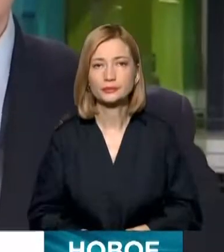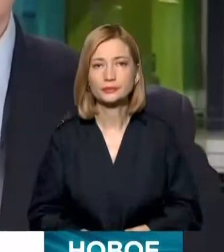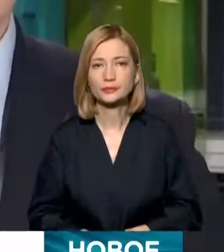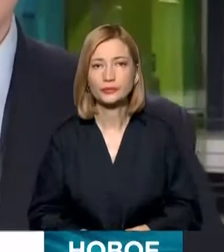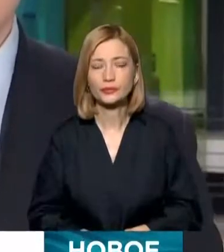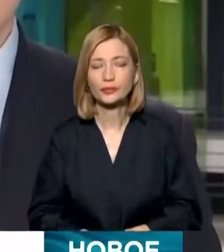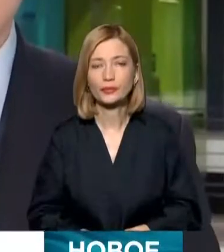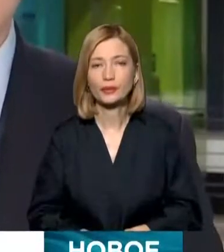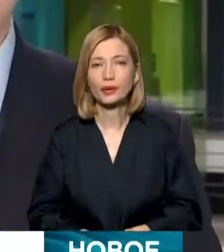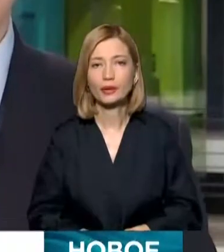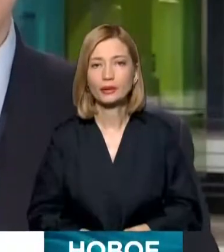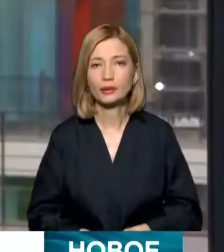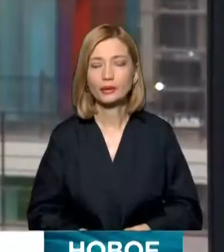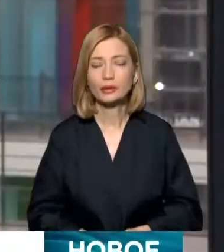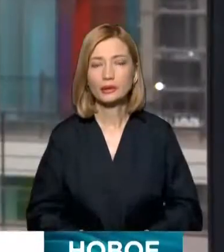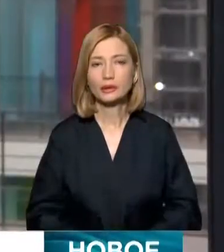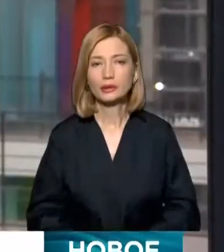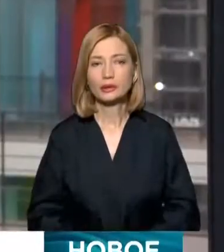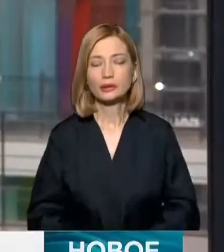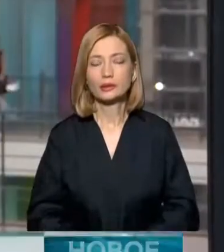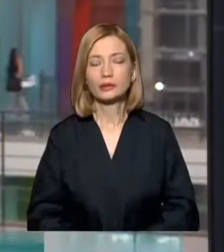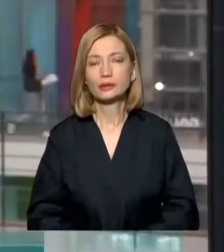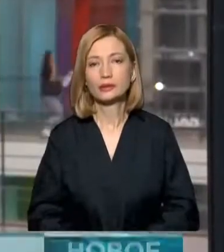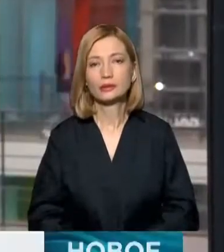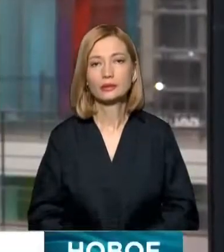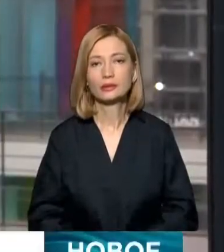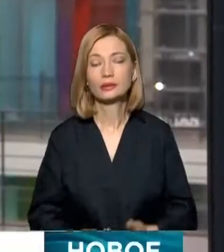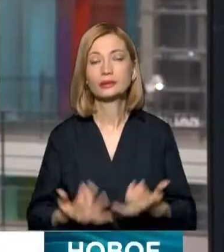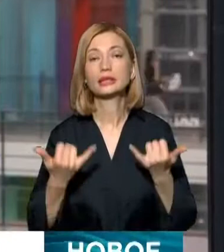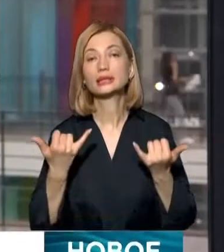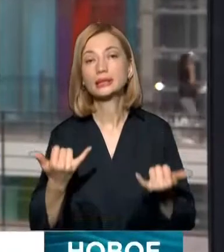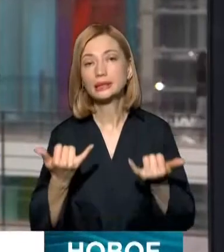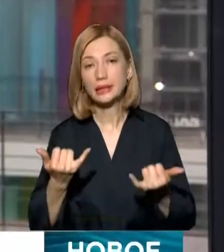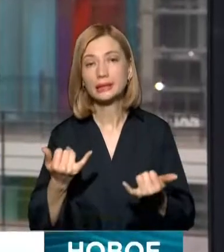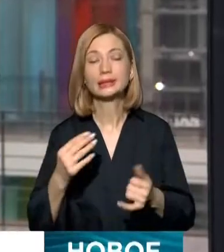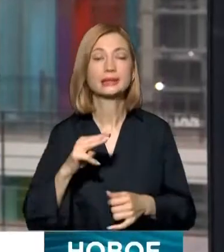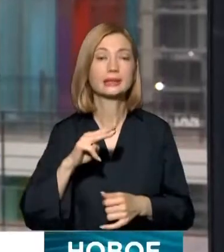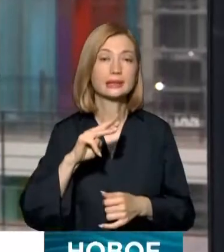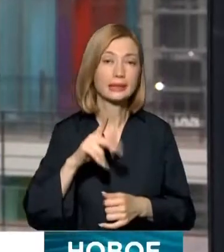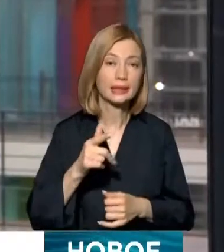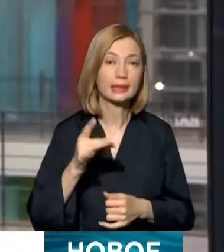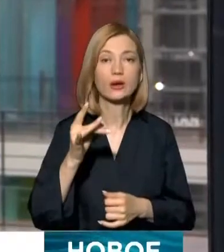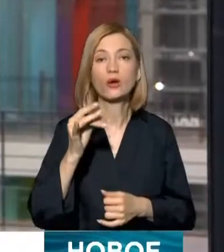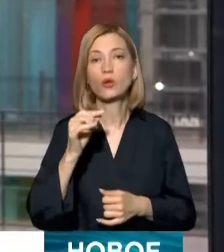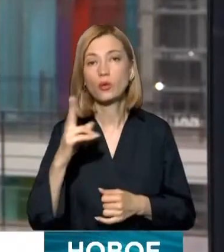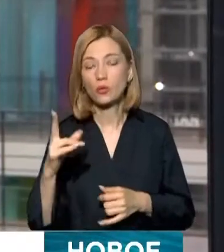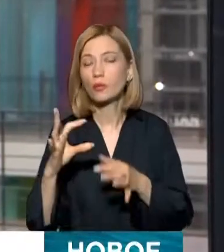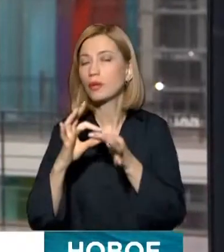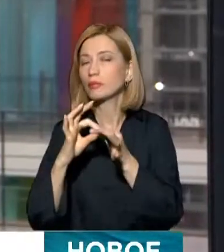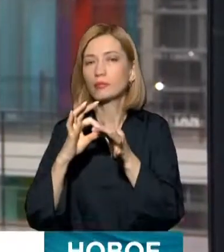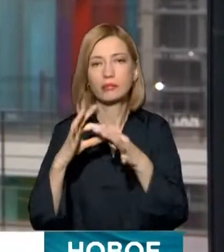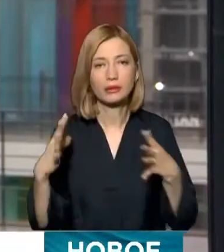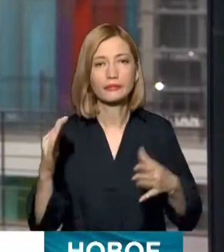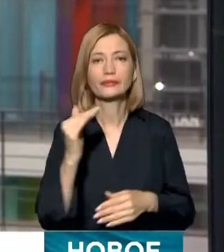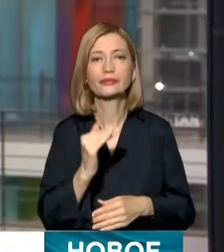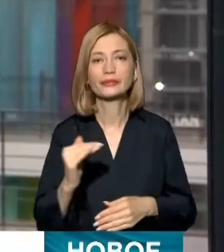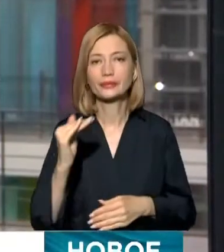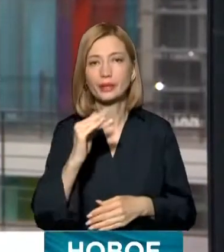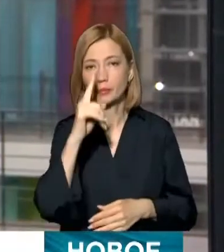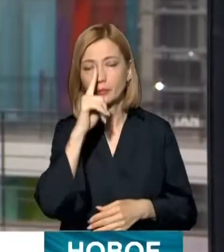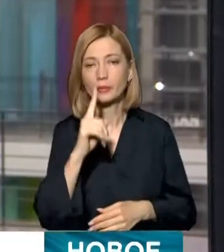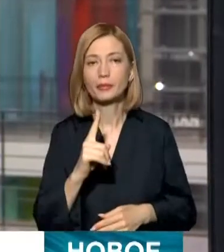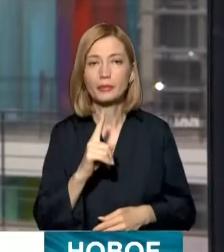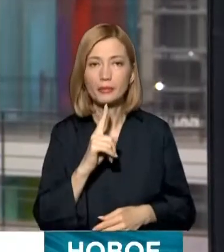Ну, сейчас на самом деле тенге от рубля отвязался. То есть мы видим это на самом деле с там, февраля месяца, что у нас